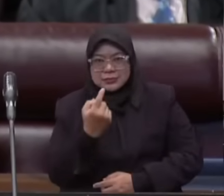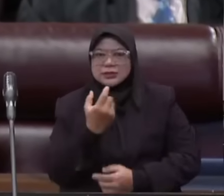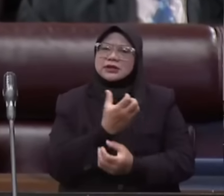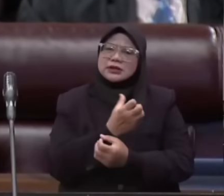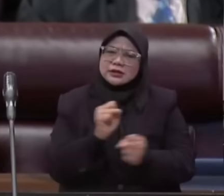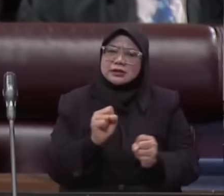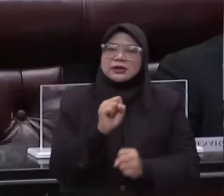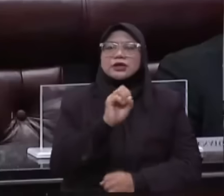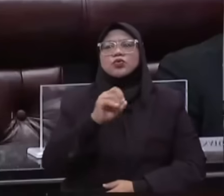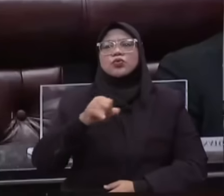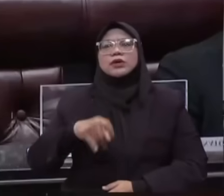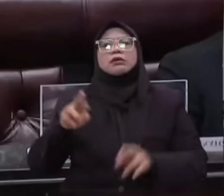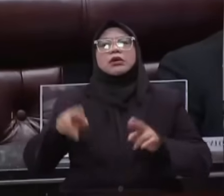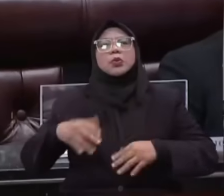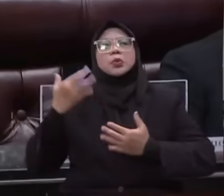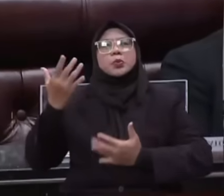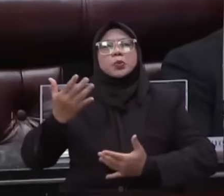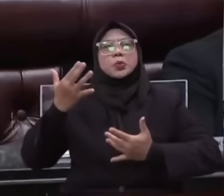semua